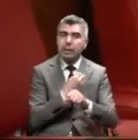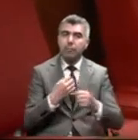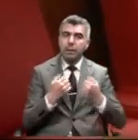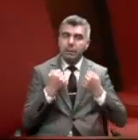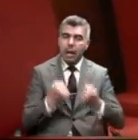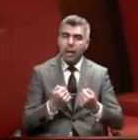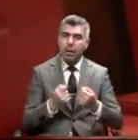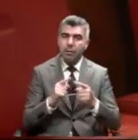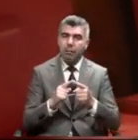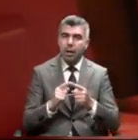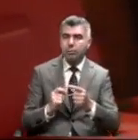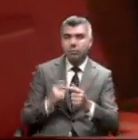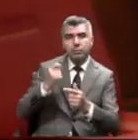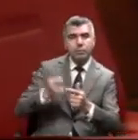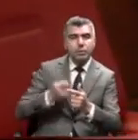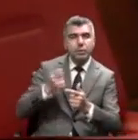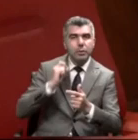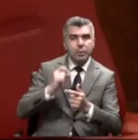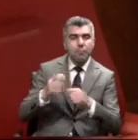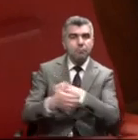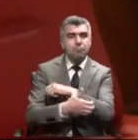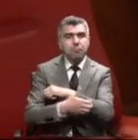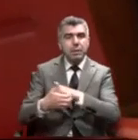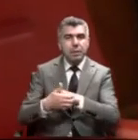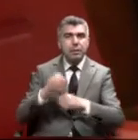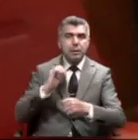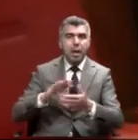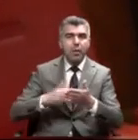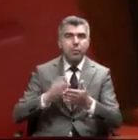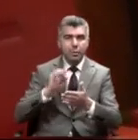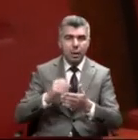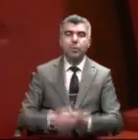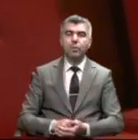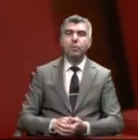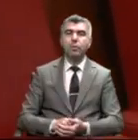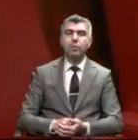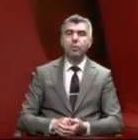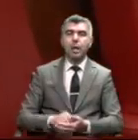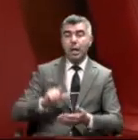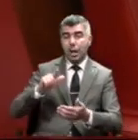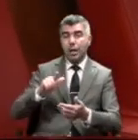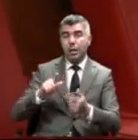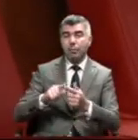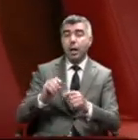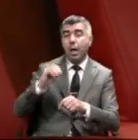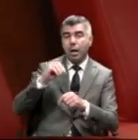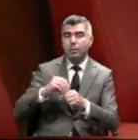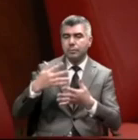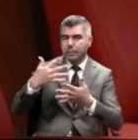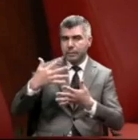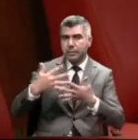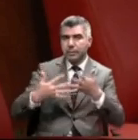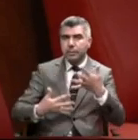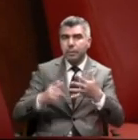والتعويضات للفئات المعوزه ككل ماشي غير تعويضات العائليه كما كانت والى اخره من